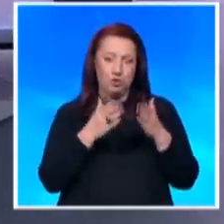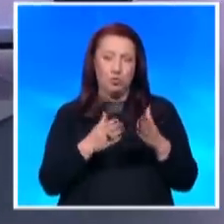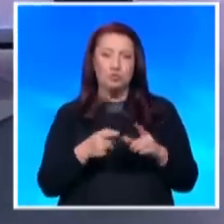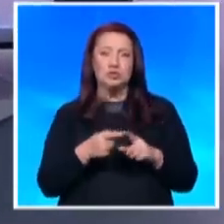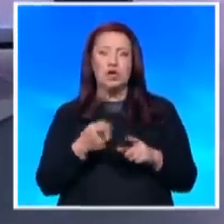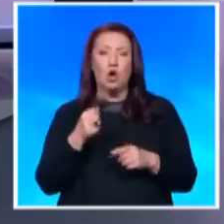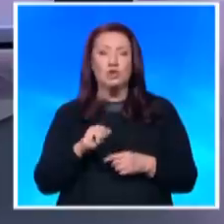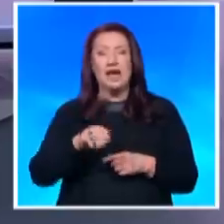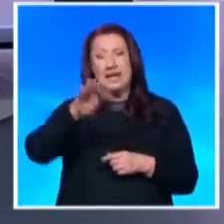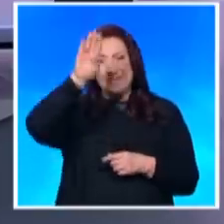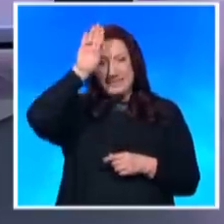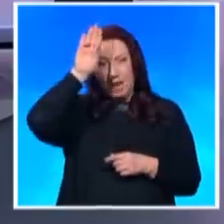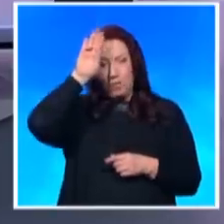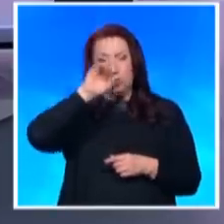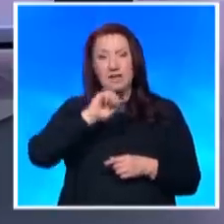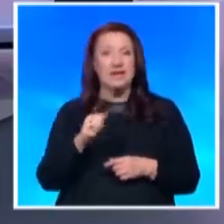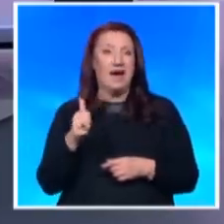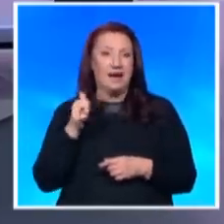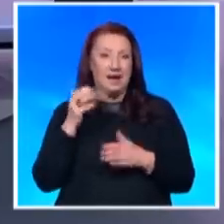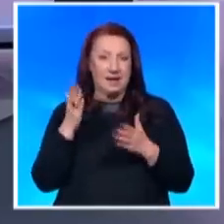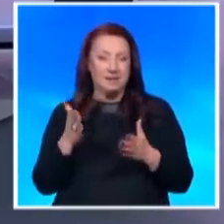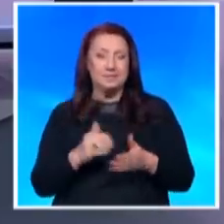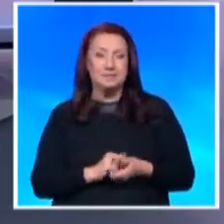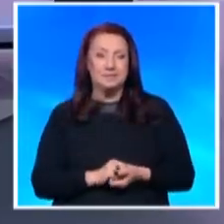в Анкара. Първо към Иван. Добър вечер.